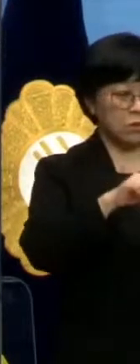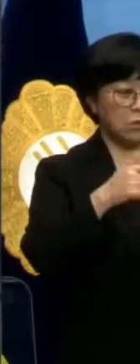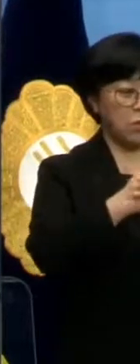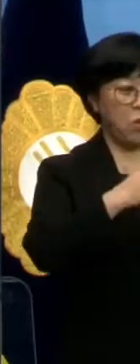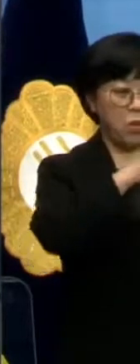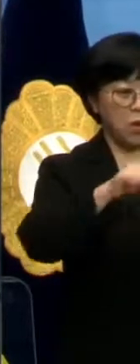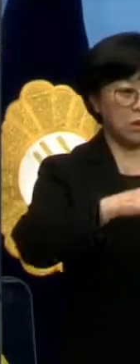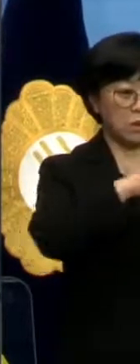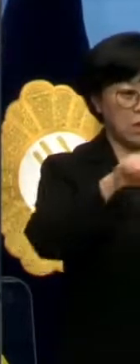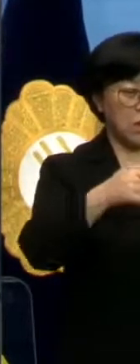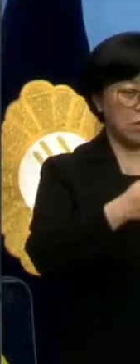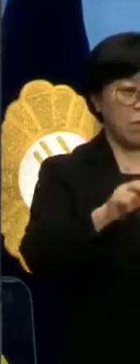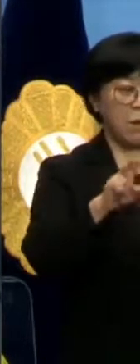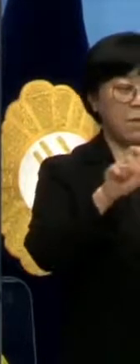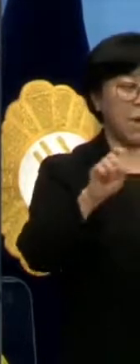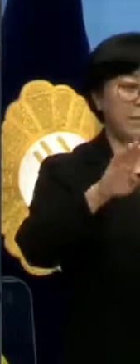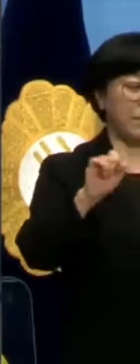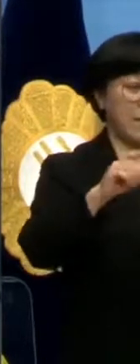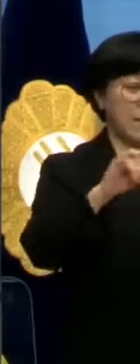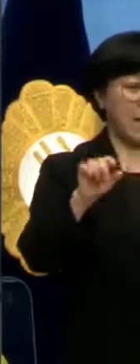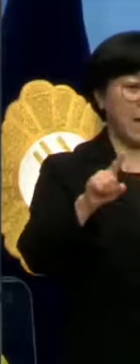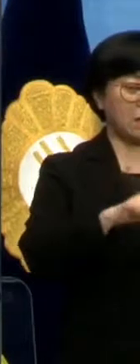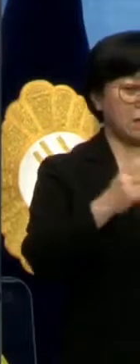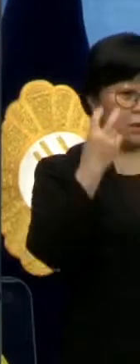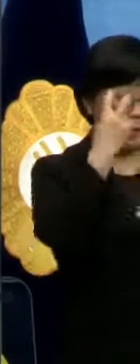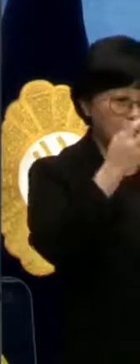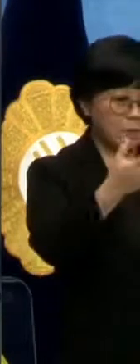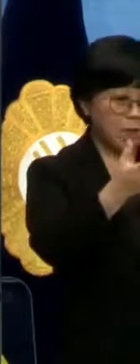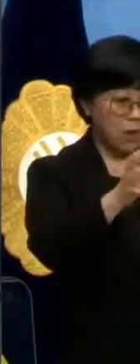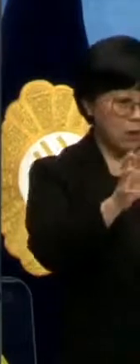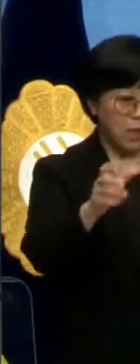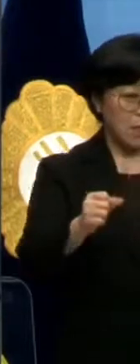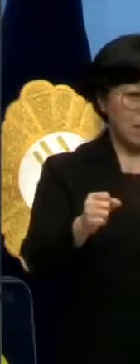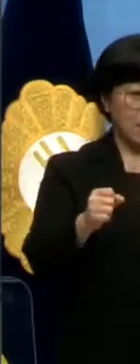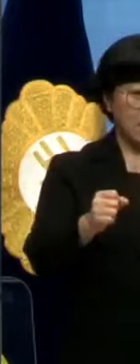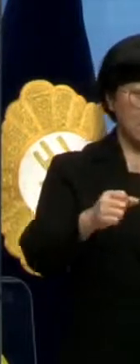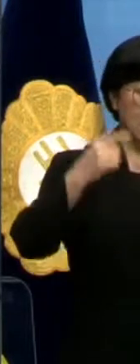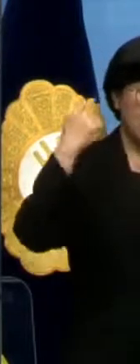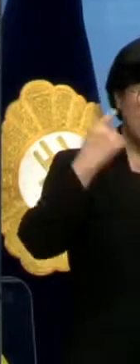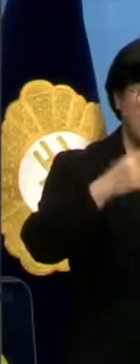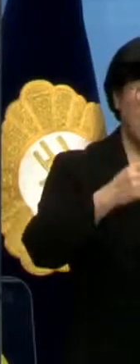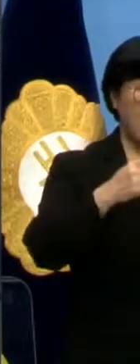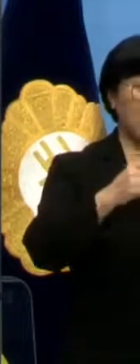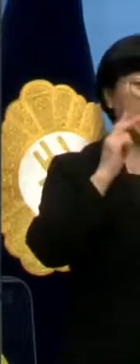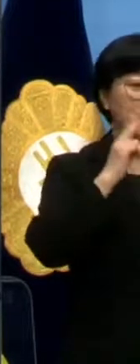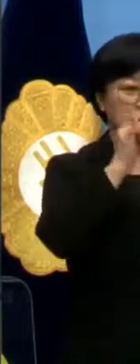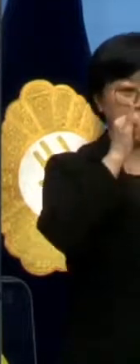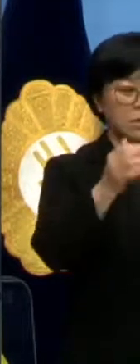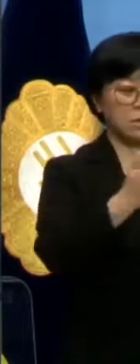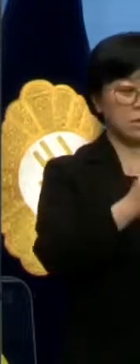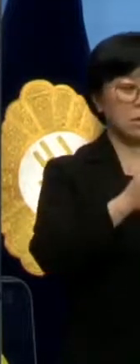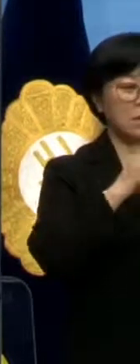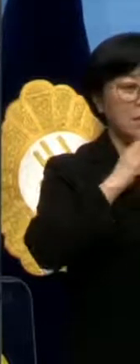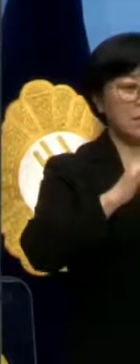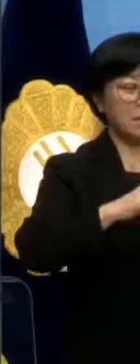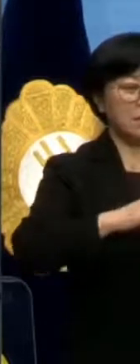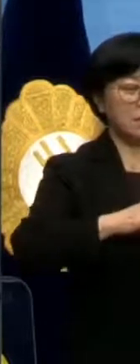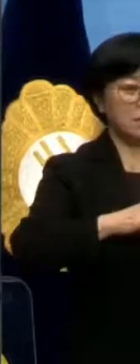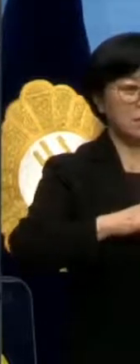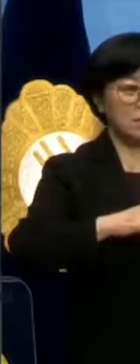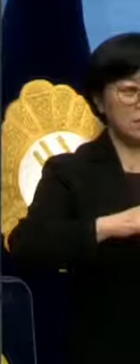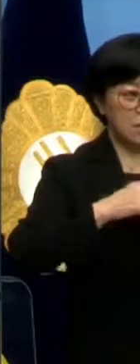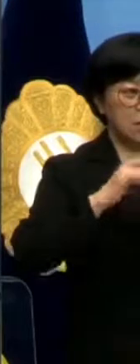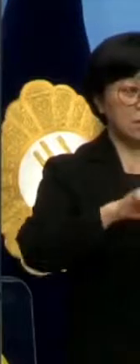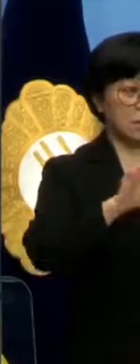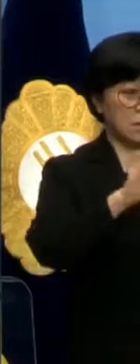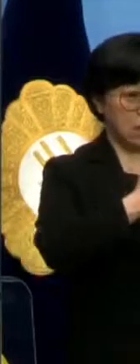표현을 해 가면서 감소 원을 강력하게 비판했습니다 사실을 코드 하여